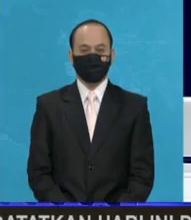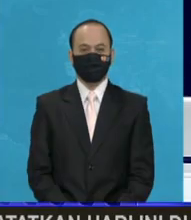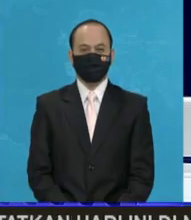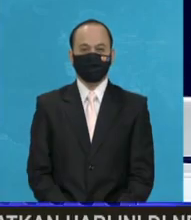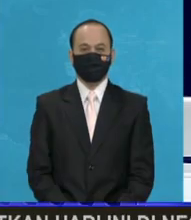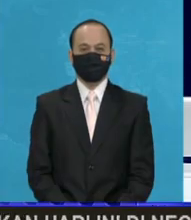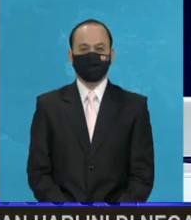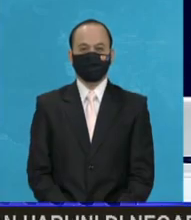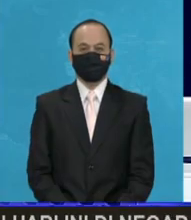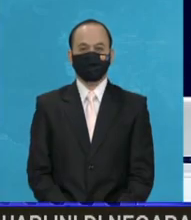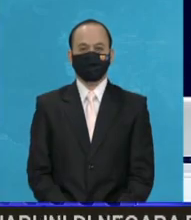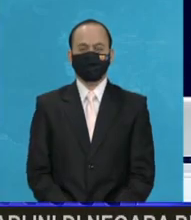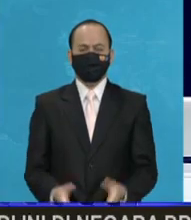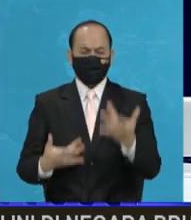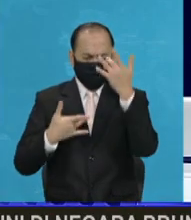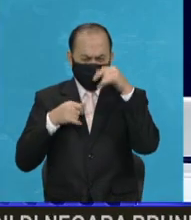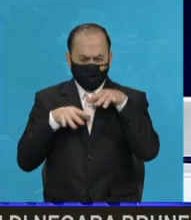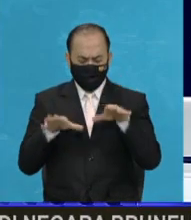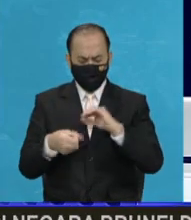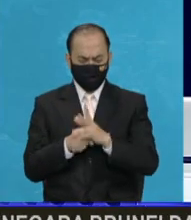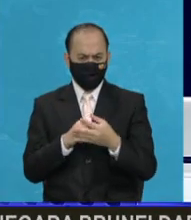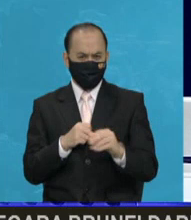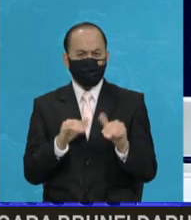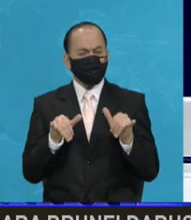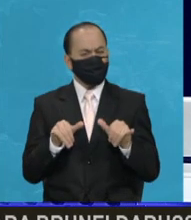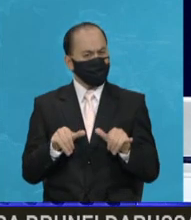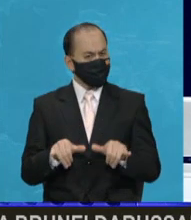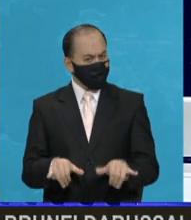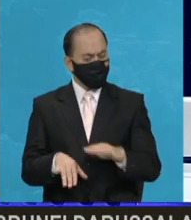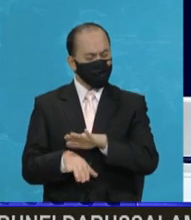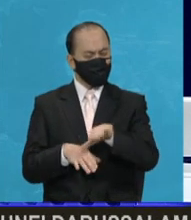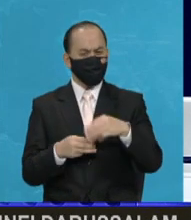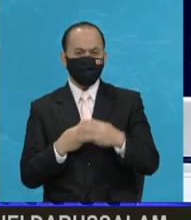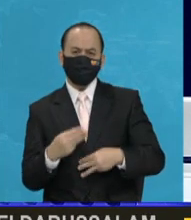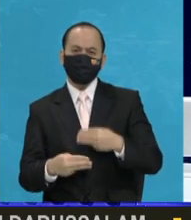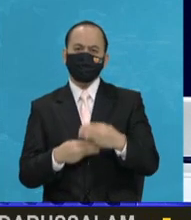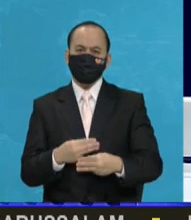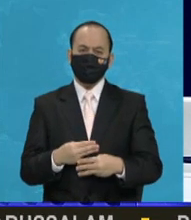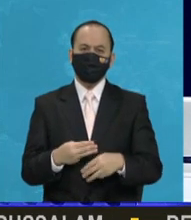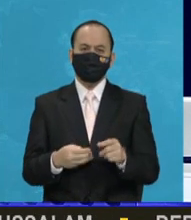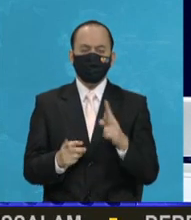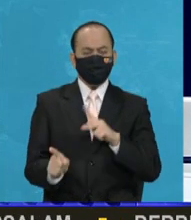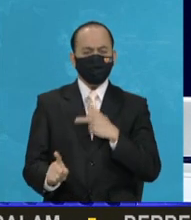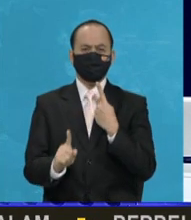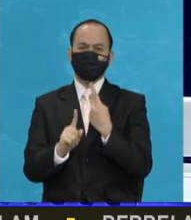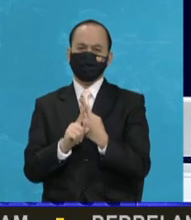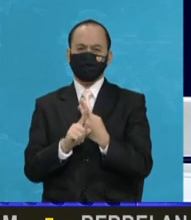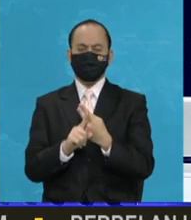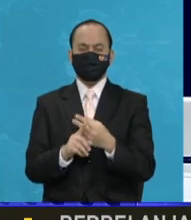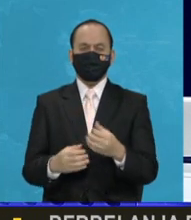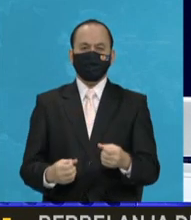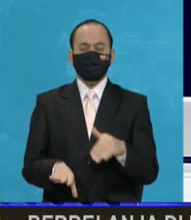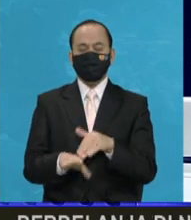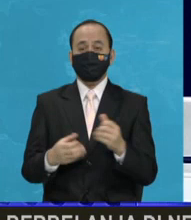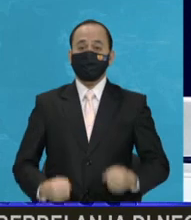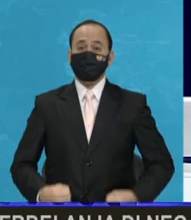Hai pendamping copyright yang masih menular di seluruh dunia bukan saja memberi kesan kepada kesehatan